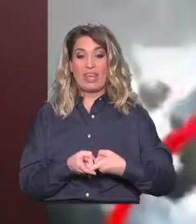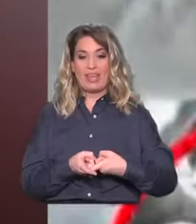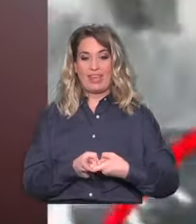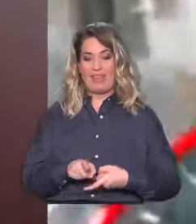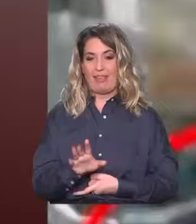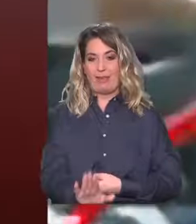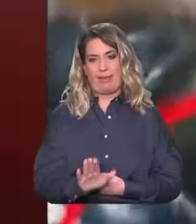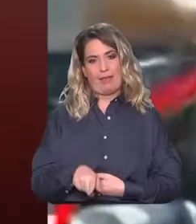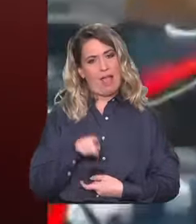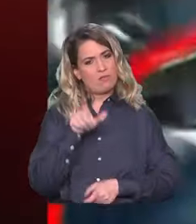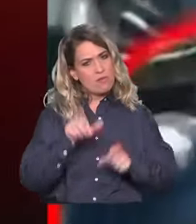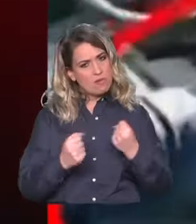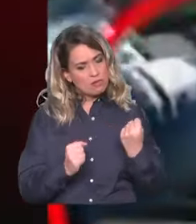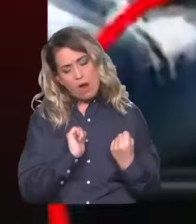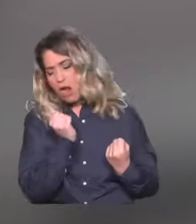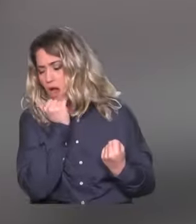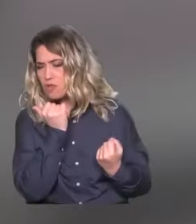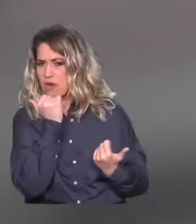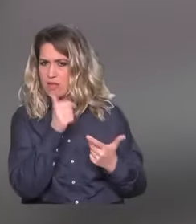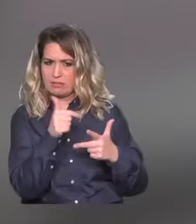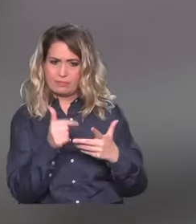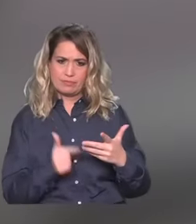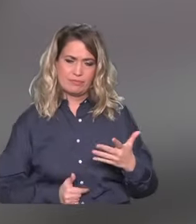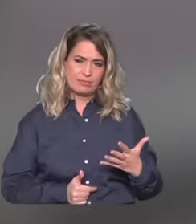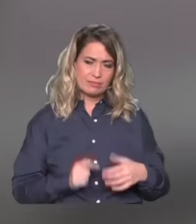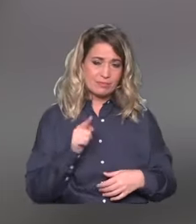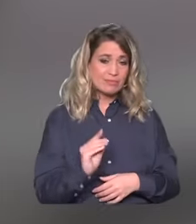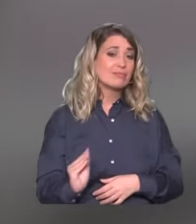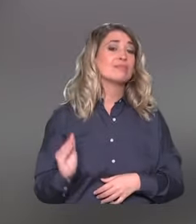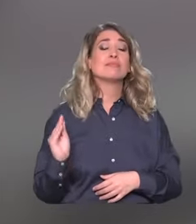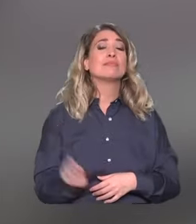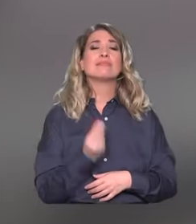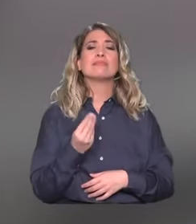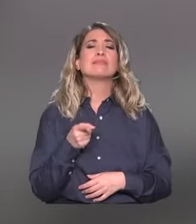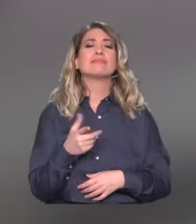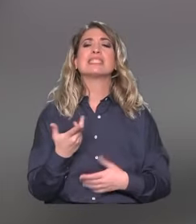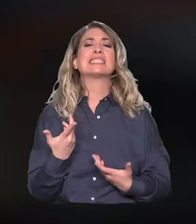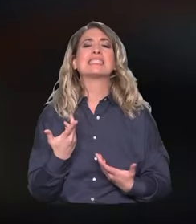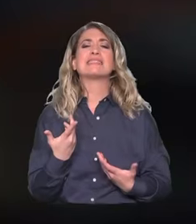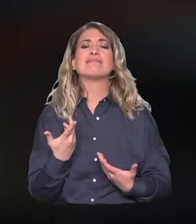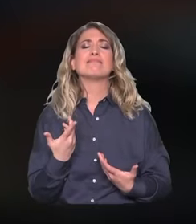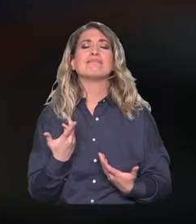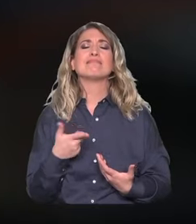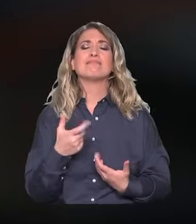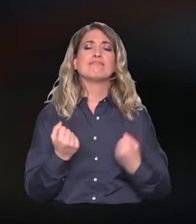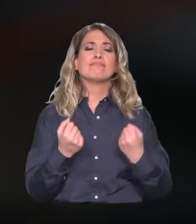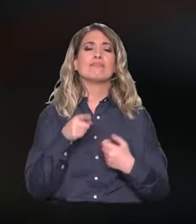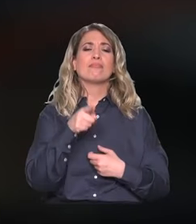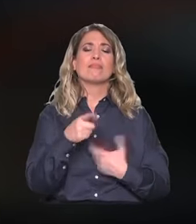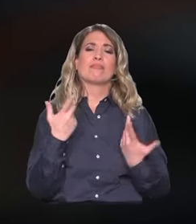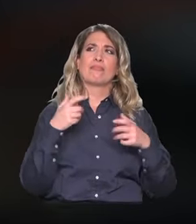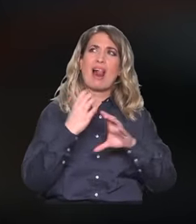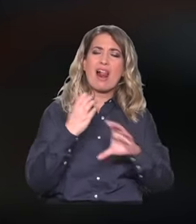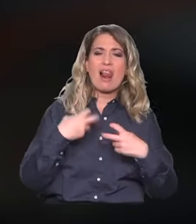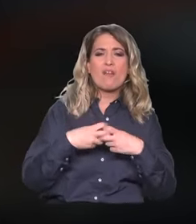στα εγκληματικά λάθη ορισμένων έρχεται να προστεθεί η τραγική κατά της πλειοψηφίας των λεωφορείων που κινούνται με εκατομμύρια χι και βλάβες που δεν